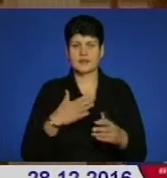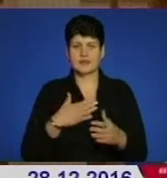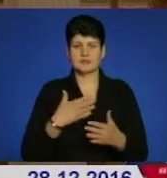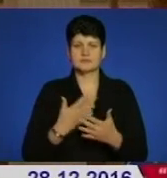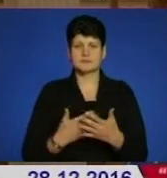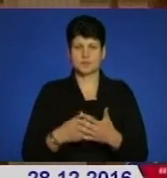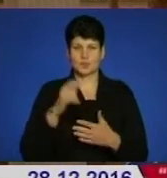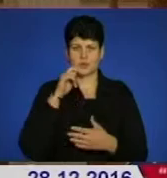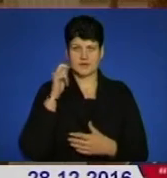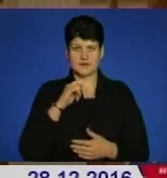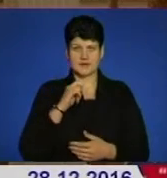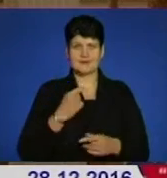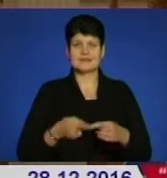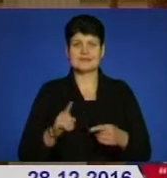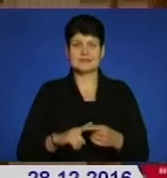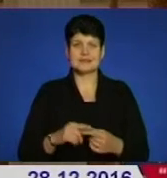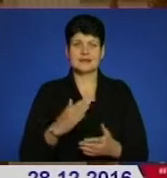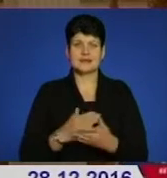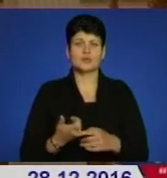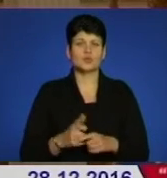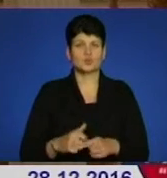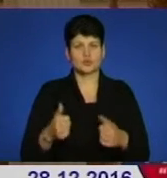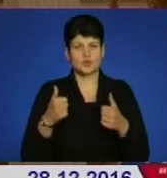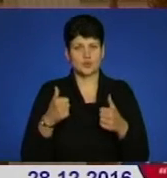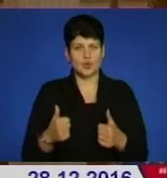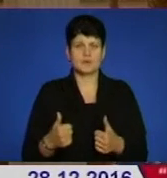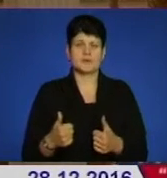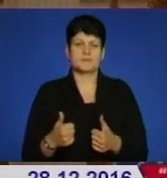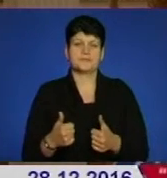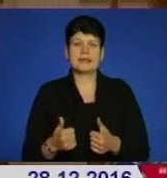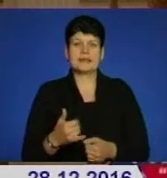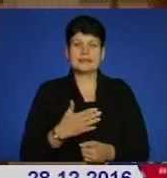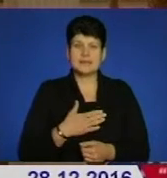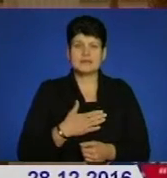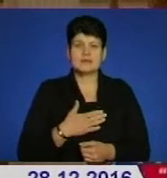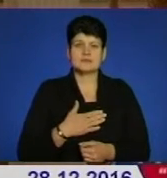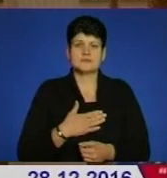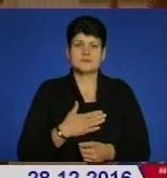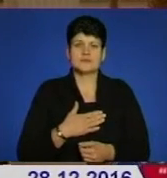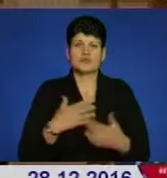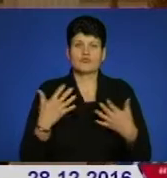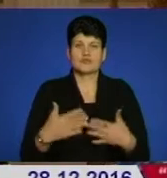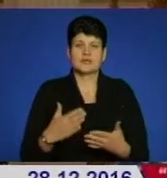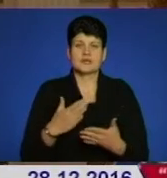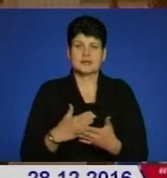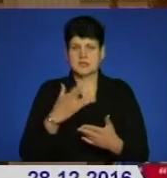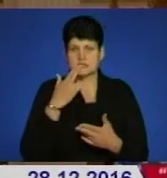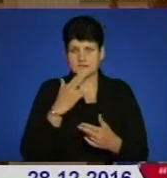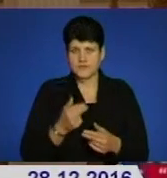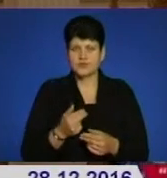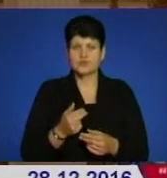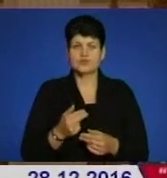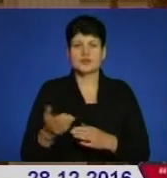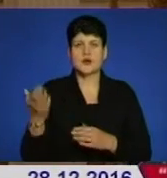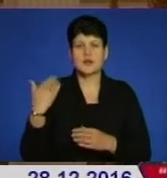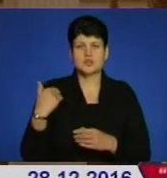українських. От. І це є дуже добре, тому що для нас стало вже сьогодні звично, що нас